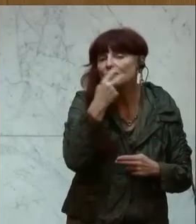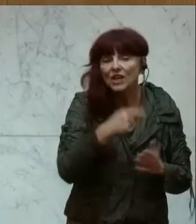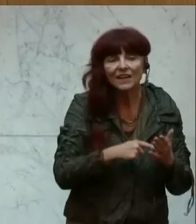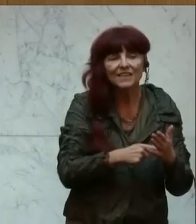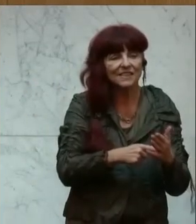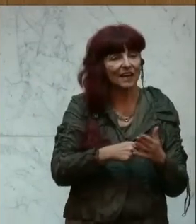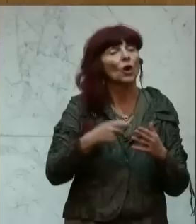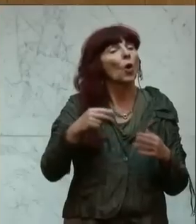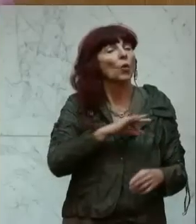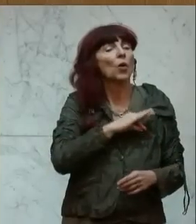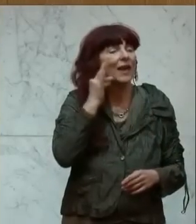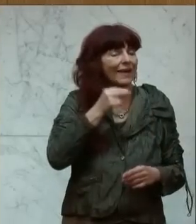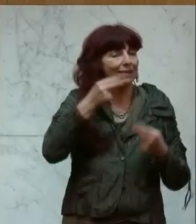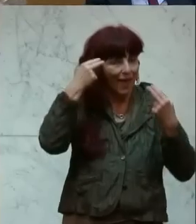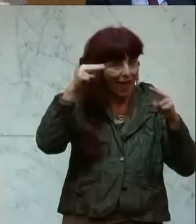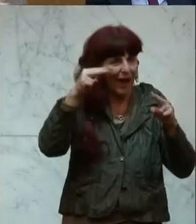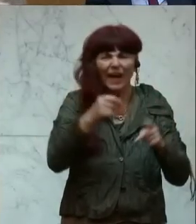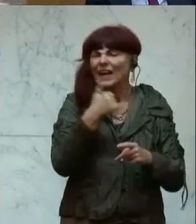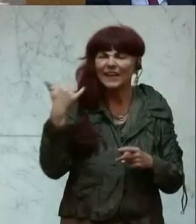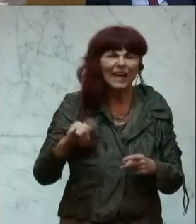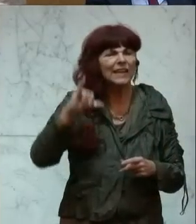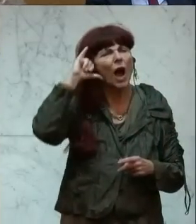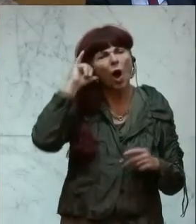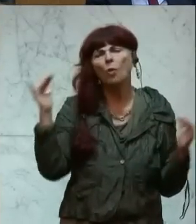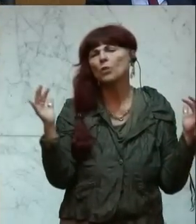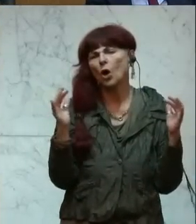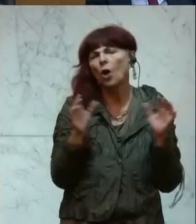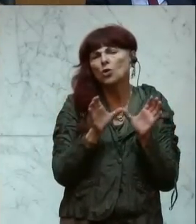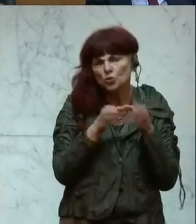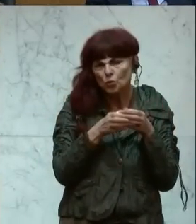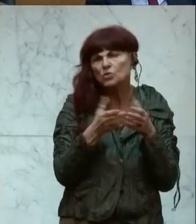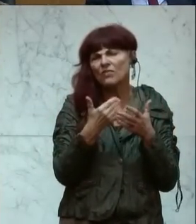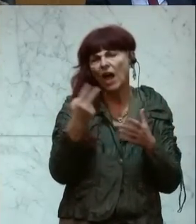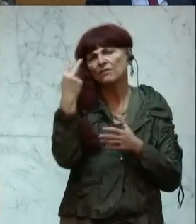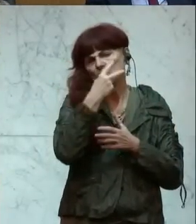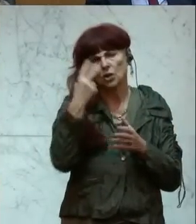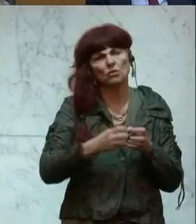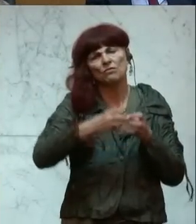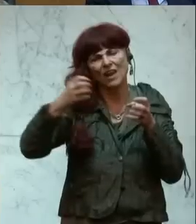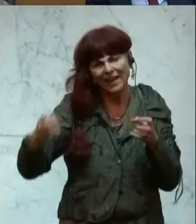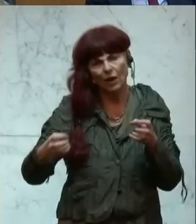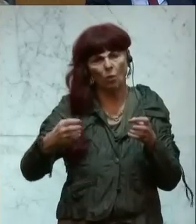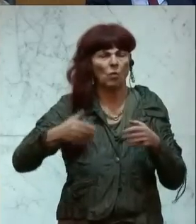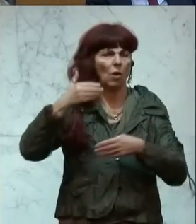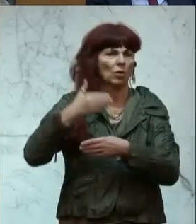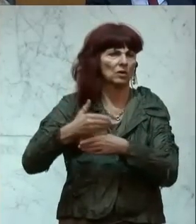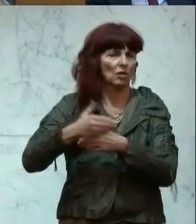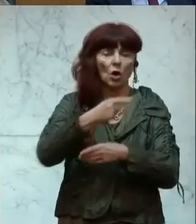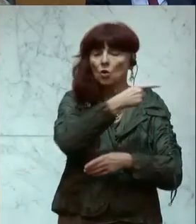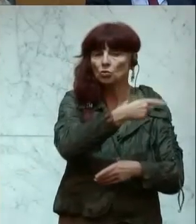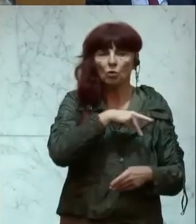haben überall zugestimmt, in jedem Hauptausschuss, jede Verlängerung des Lockdowns. Das haben Sie als SPÖ gemacht. Also hören Sie auf mit